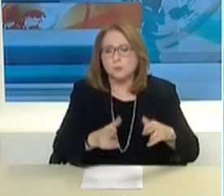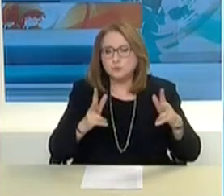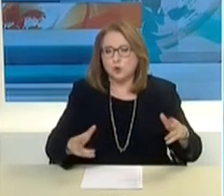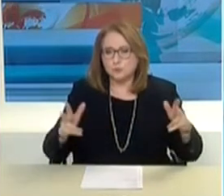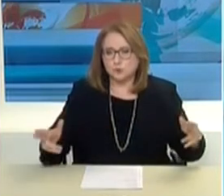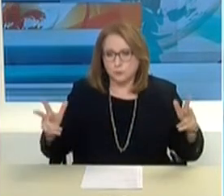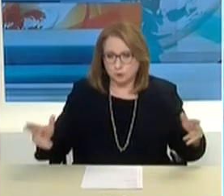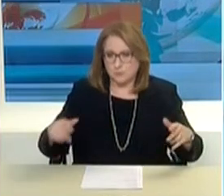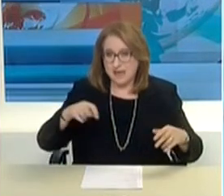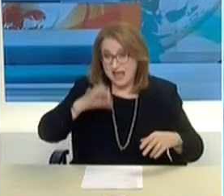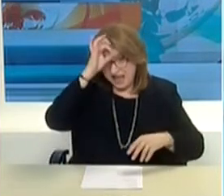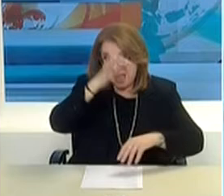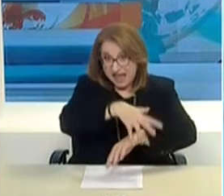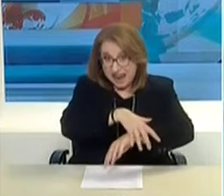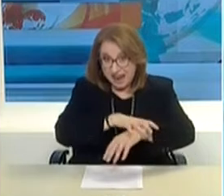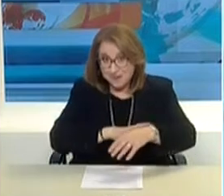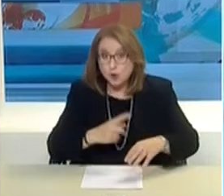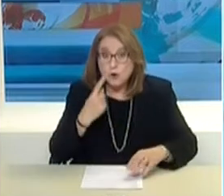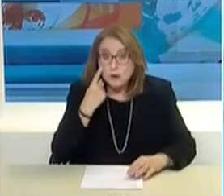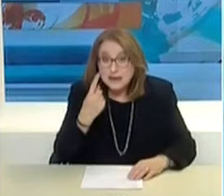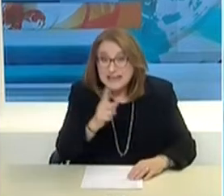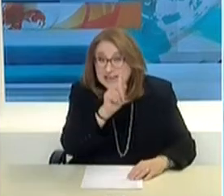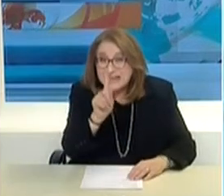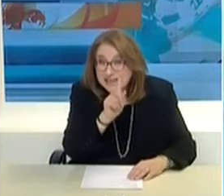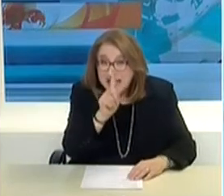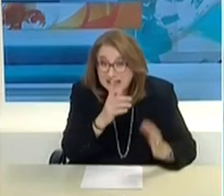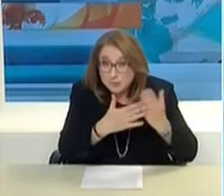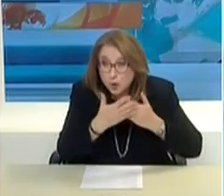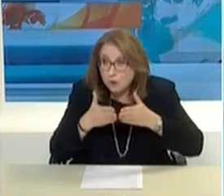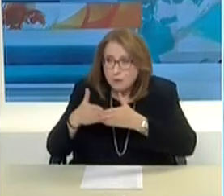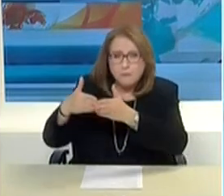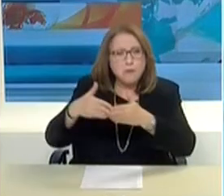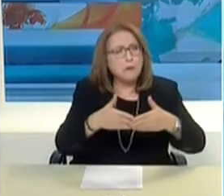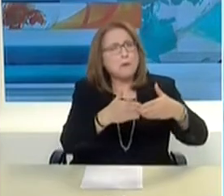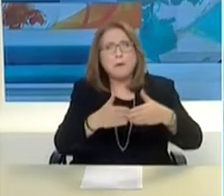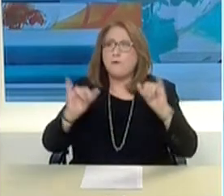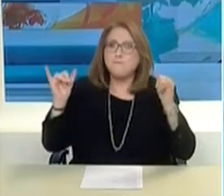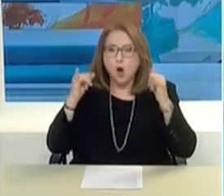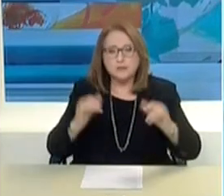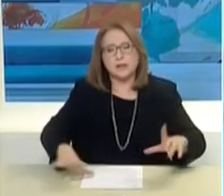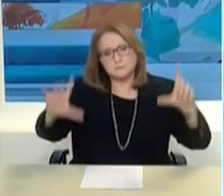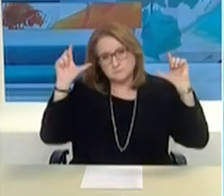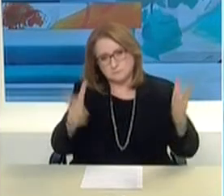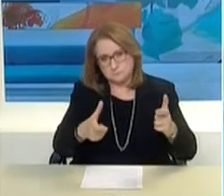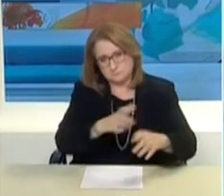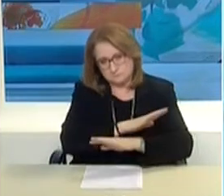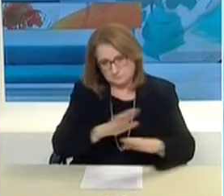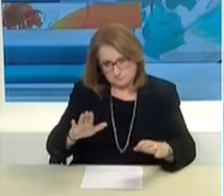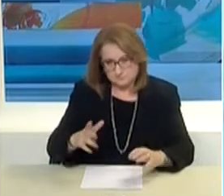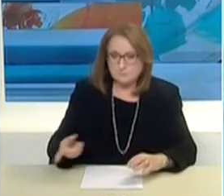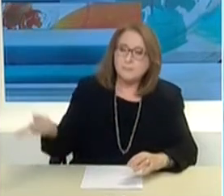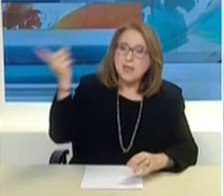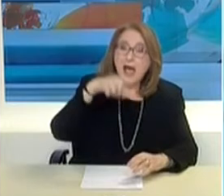πάρει σαφείς οδηγίες για την εφαρμογή του μέτρου σε όλη την επικράτεια. Επιπλέον, αύριο Σάββατο θα